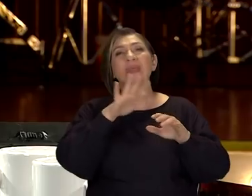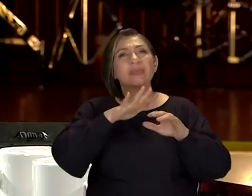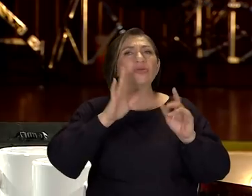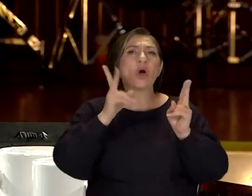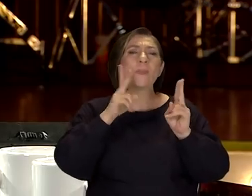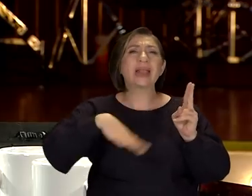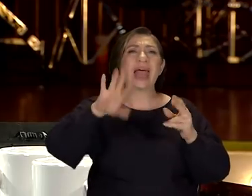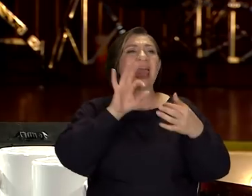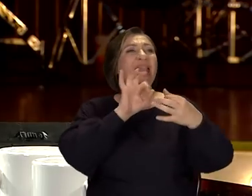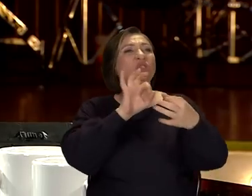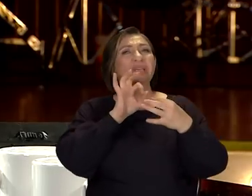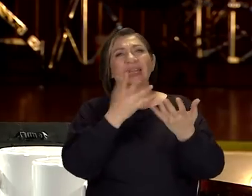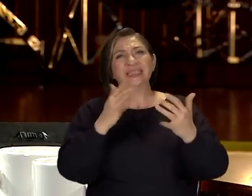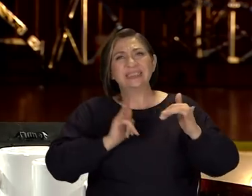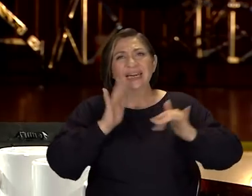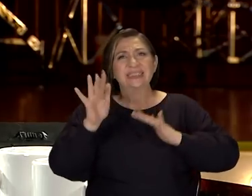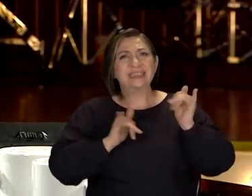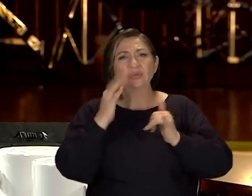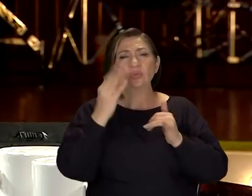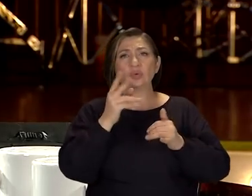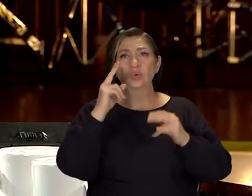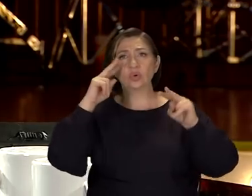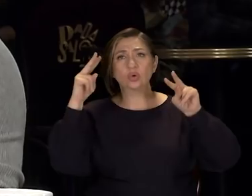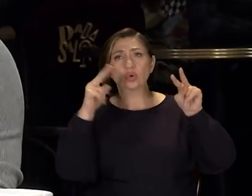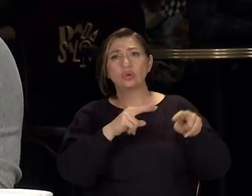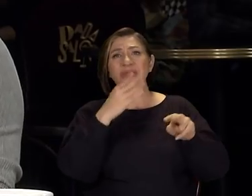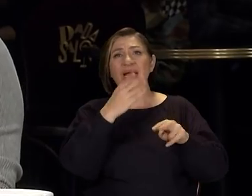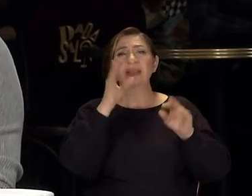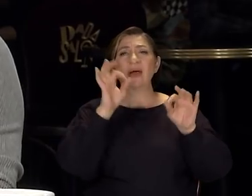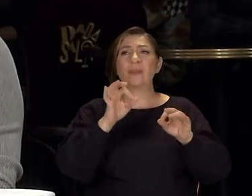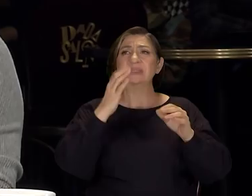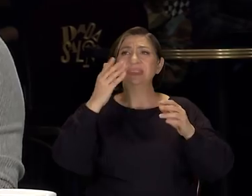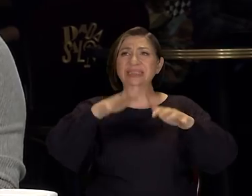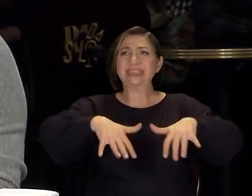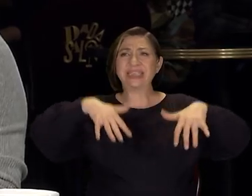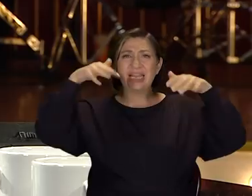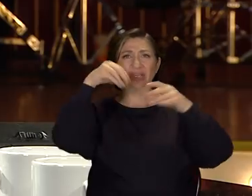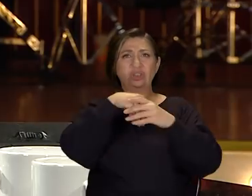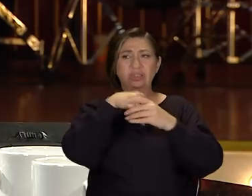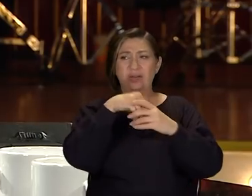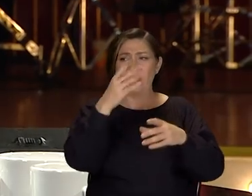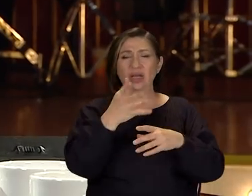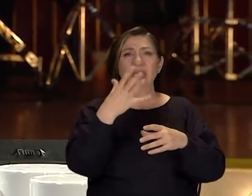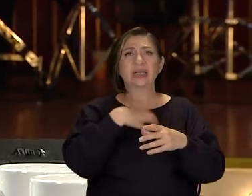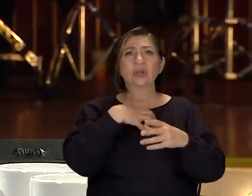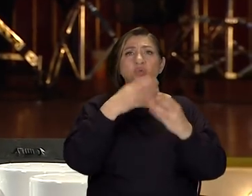genelde ilişkilerinde nasıl bir rahatsızlık yarattı? Yani göz önünde bu çocuk, sürekli sahnede olan bir çocuk, evet, kendisinden çok şey beklenen bir